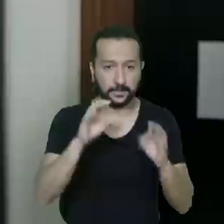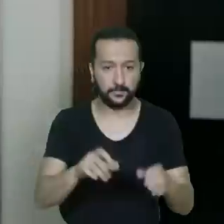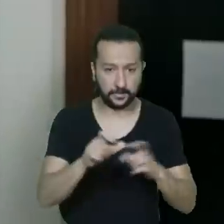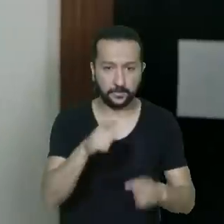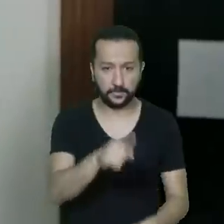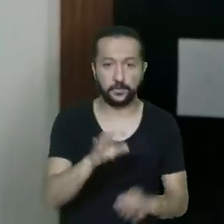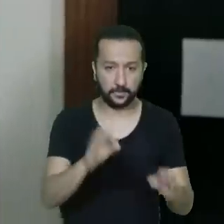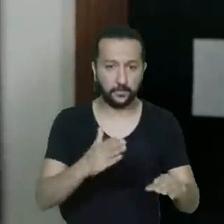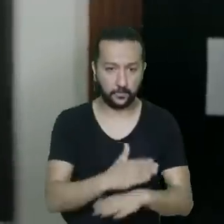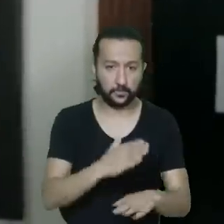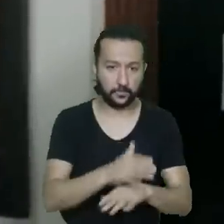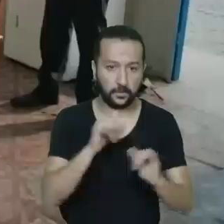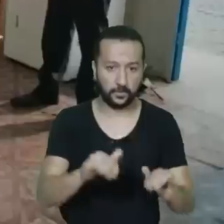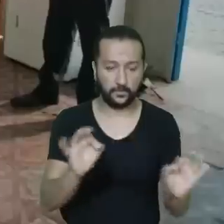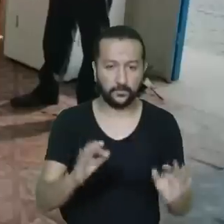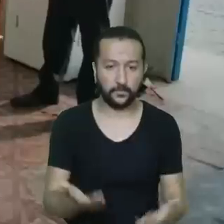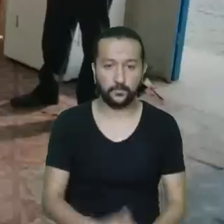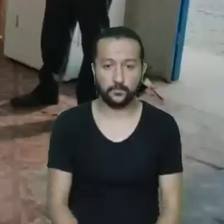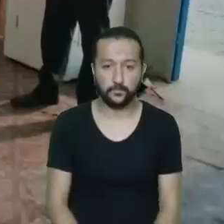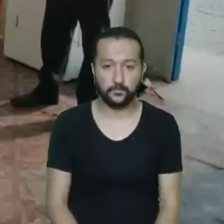mi Salıç? He, aynen.